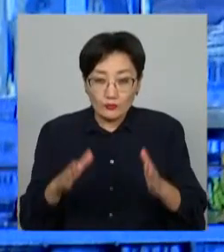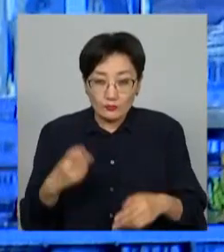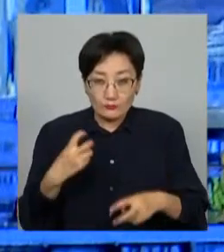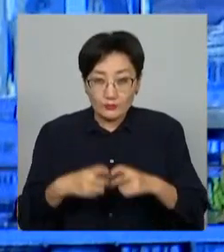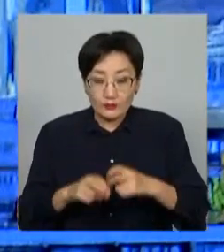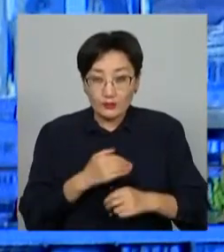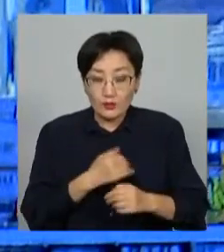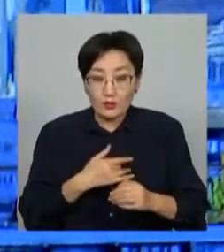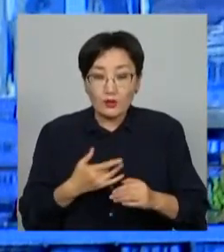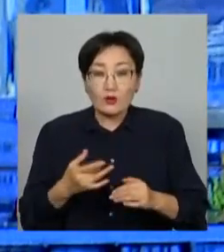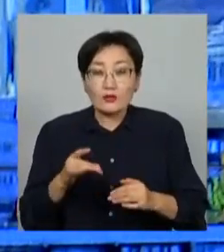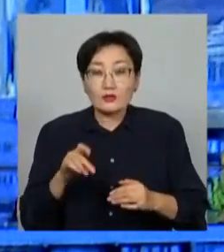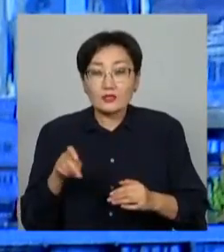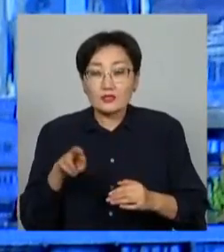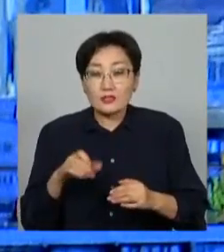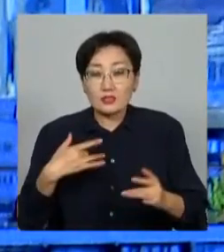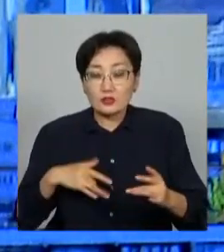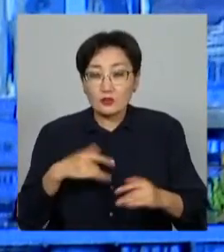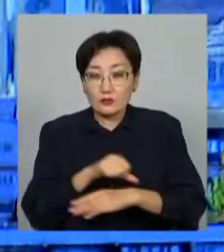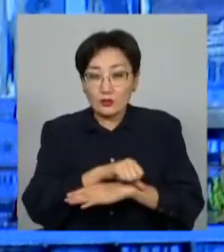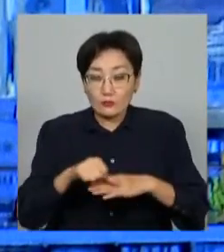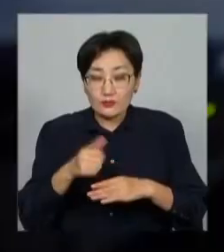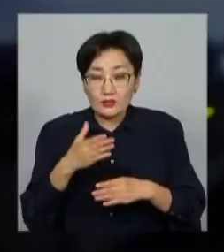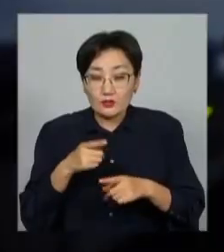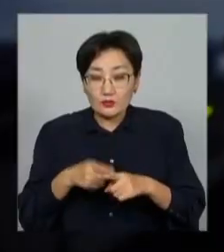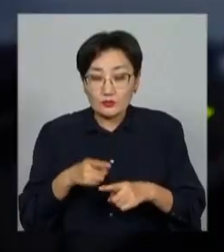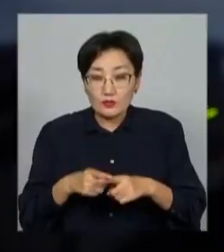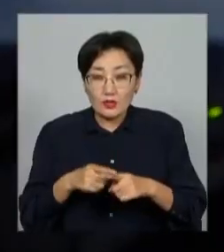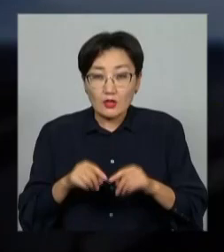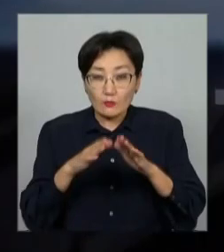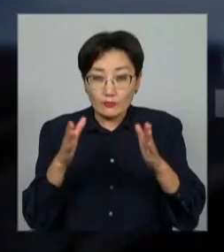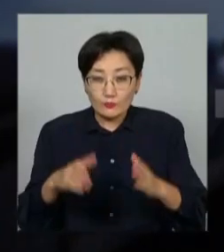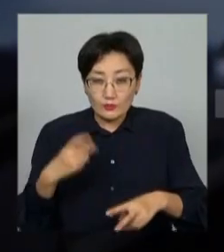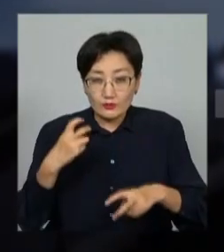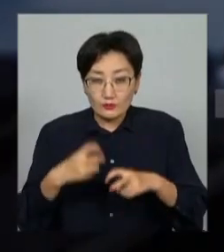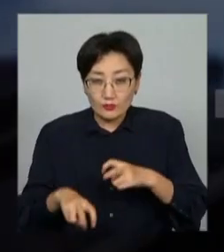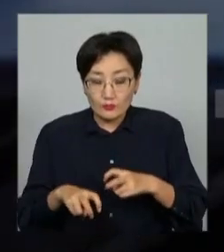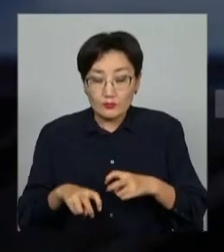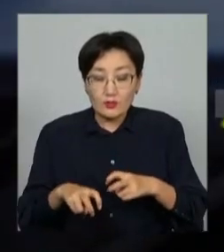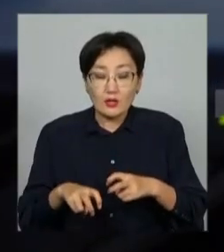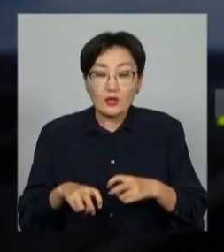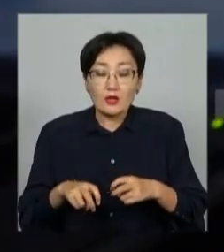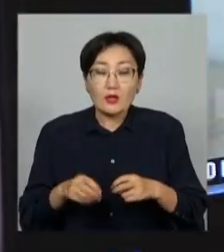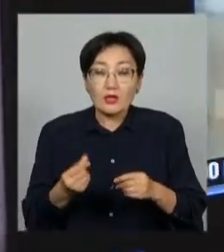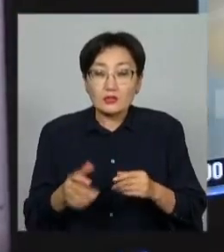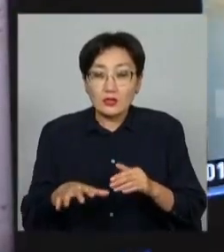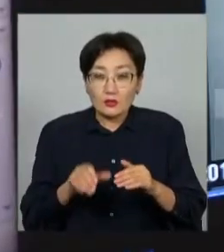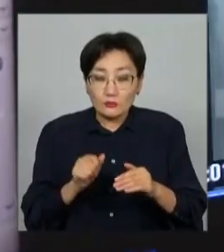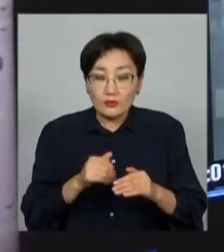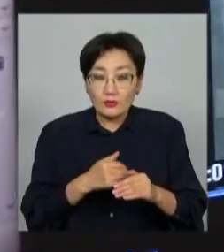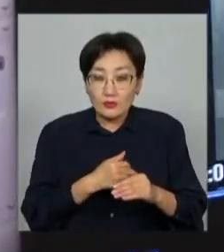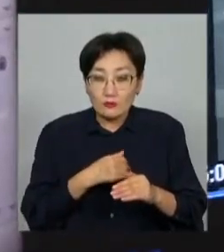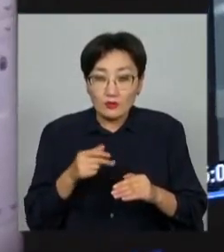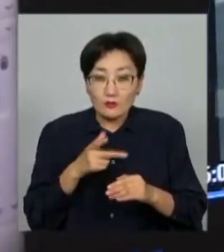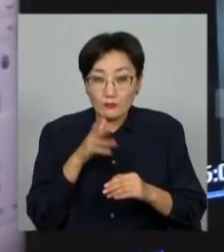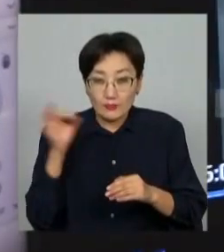болған. Оның интернациональный мен Жамбыл көшелерінің қиылысында орналасқан құрылғыны қиратып жатқан сәті бейне бақылау камерасына түсіп қалды.